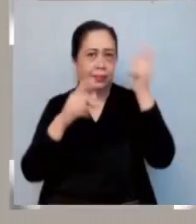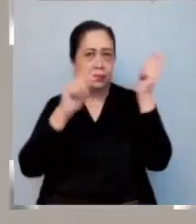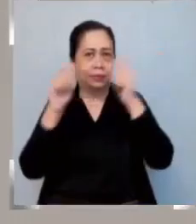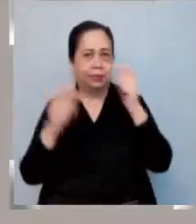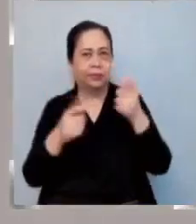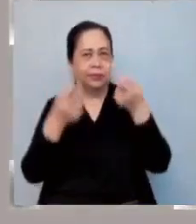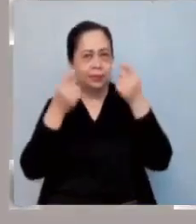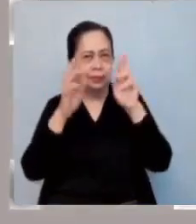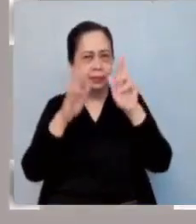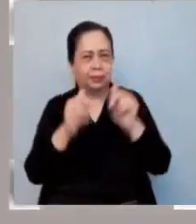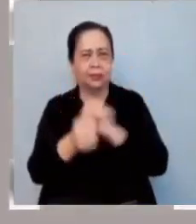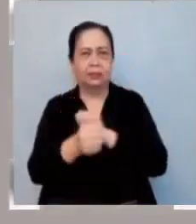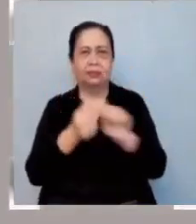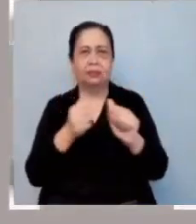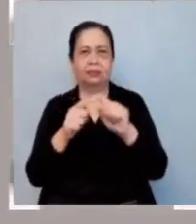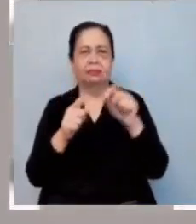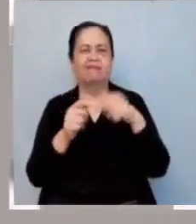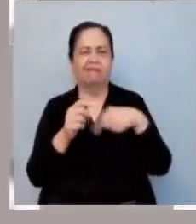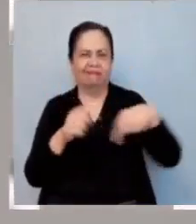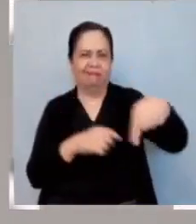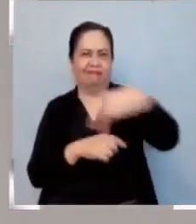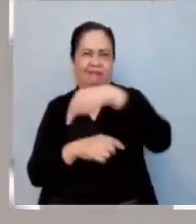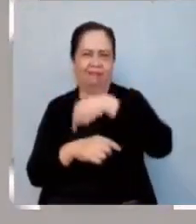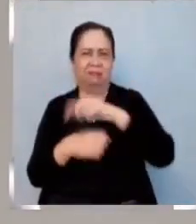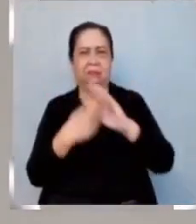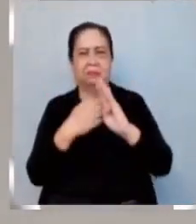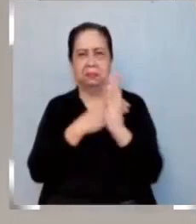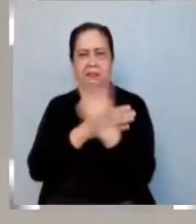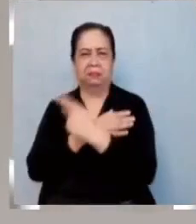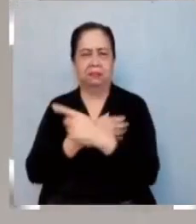tumawid pero nag-U-turn na rin at hindi na nangahas.